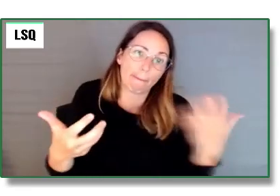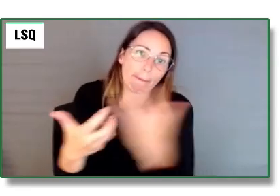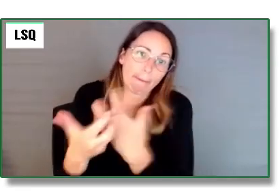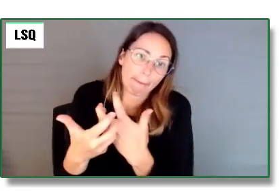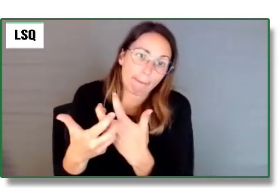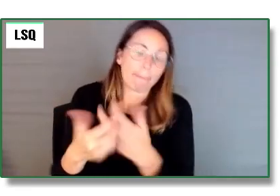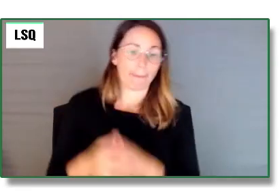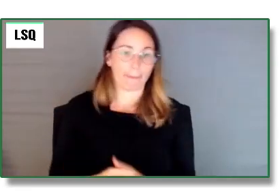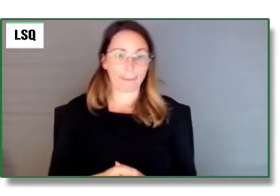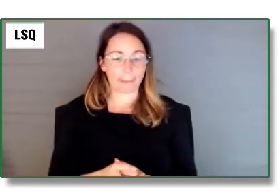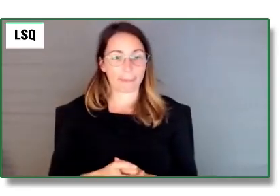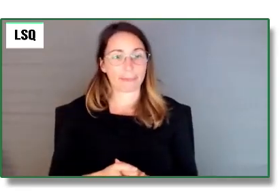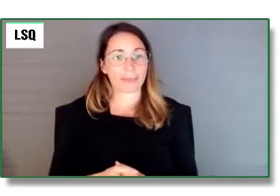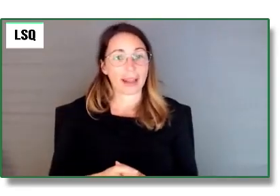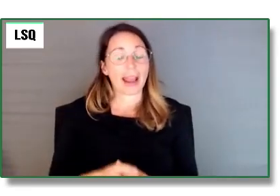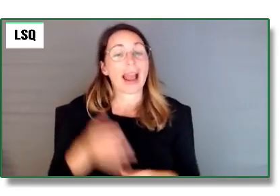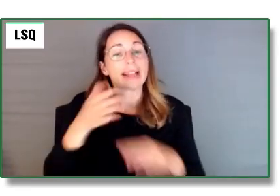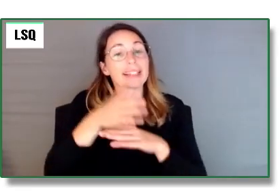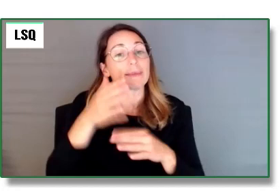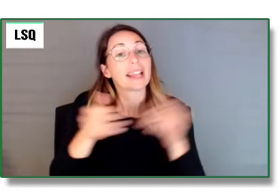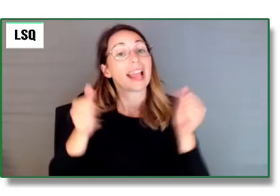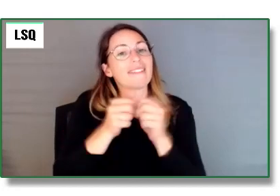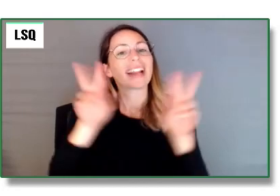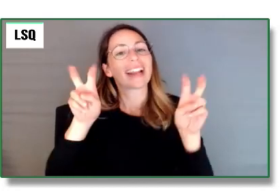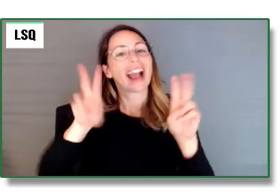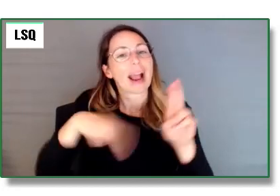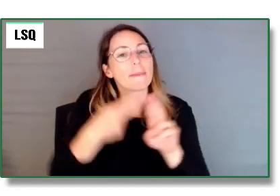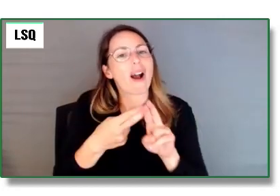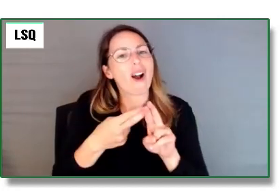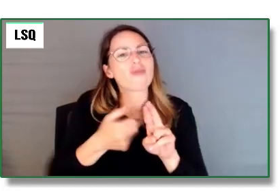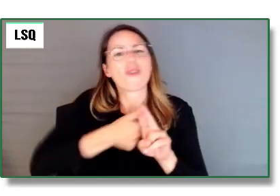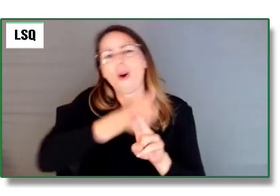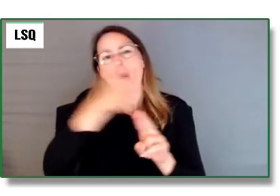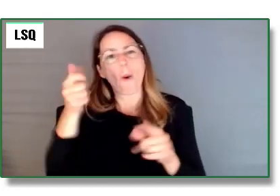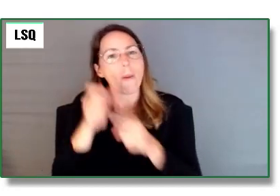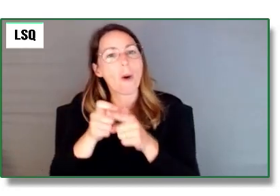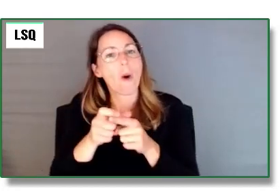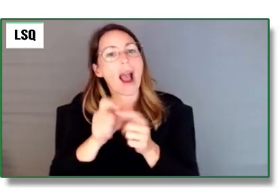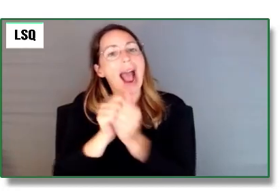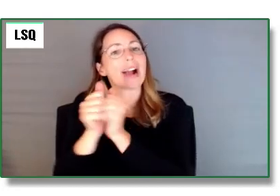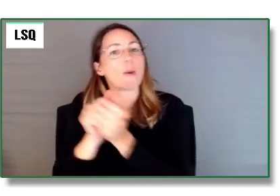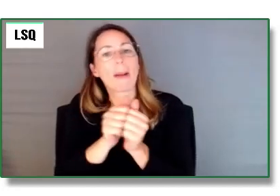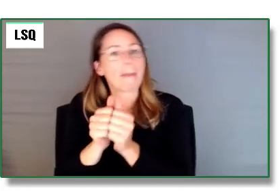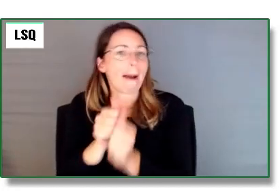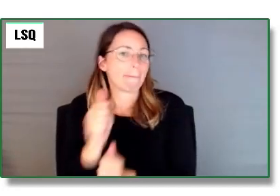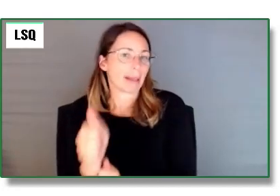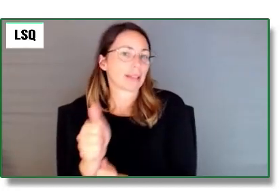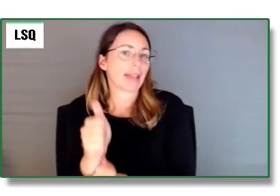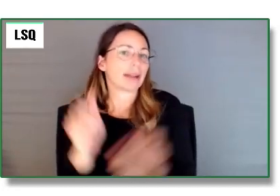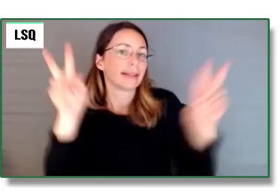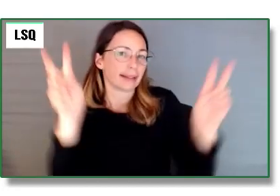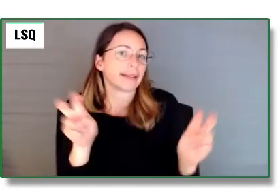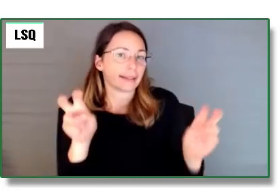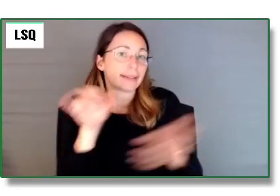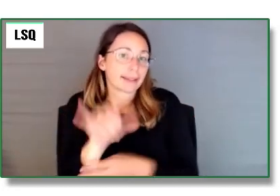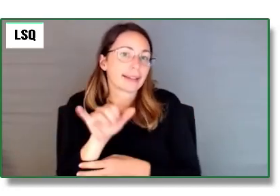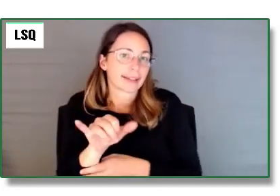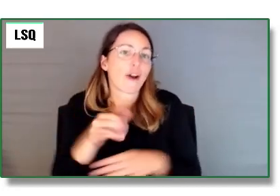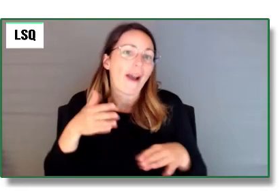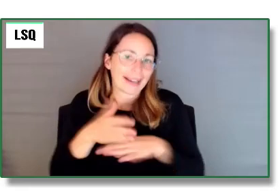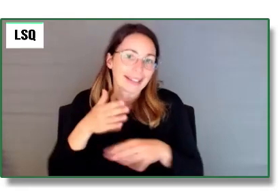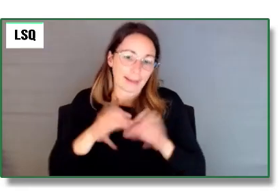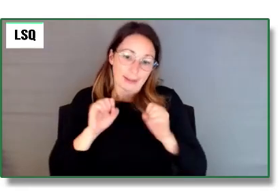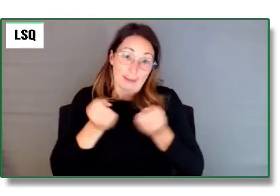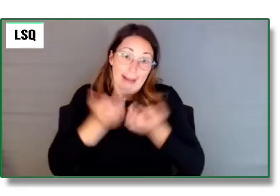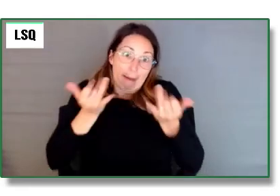s'appelle aussi accommodement personnalisé. Et c'est comme ça qu'on aborde l'accessibilité dans la société. C'est inscrit dans les